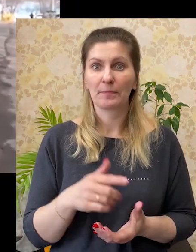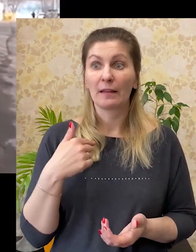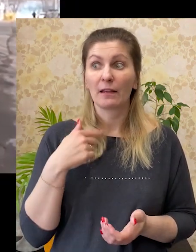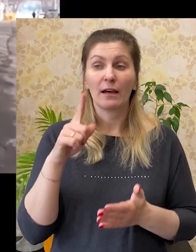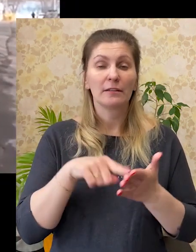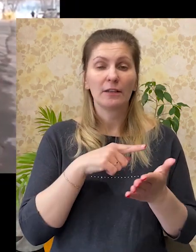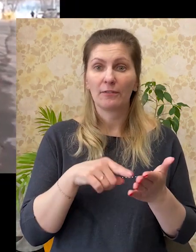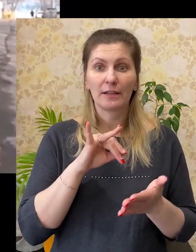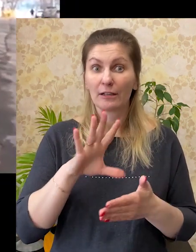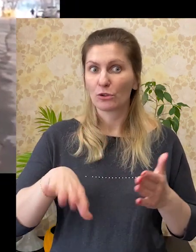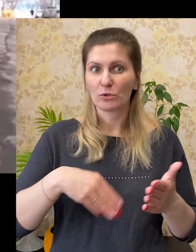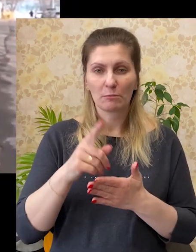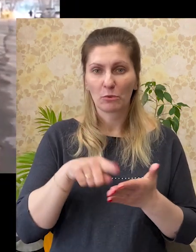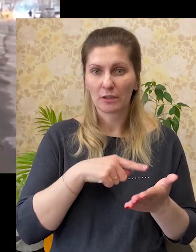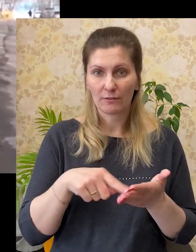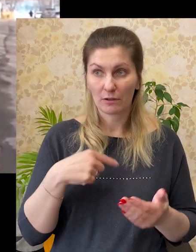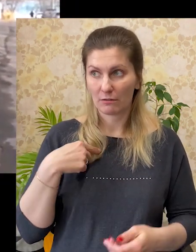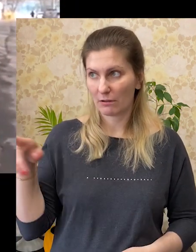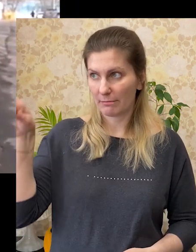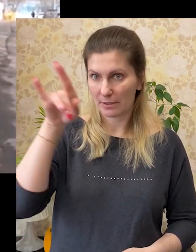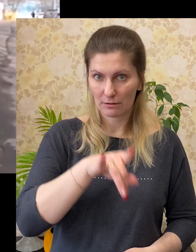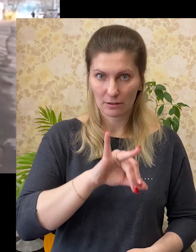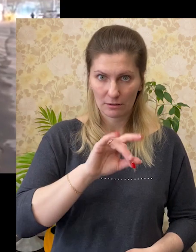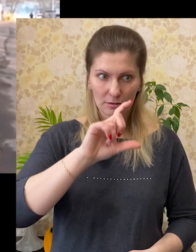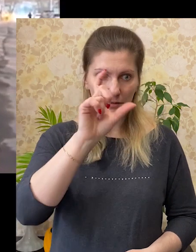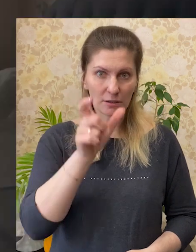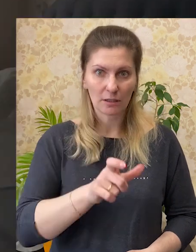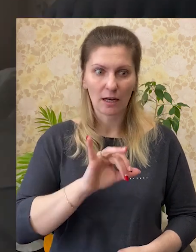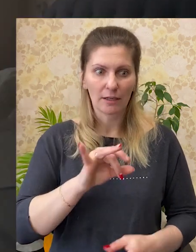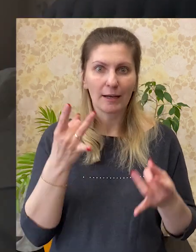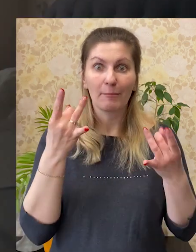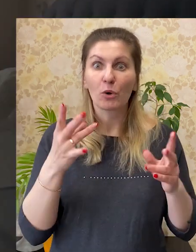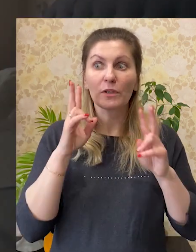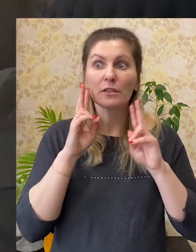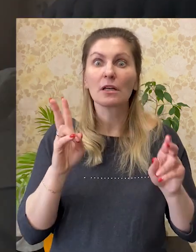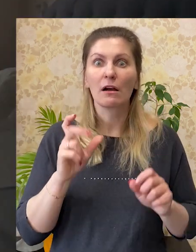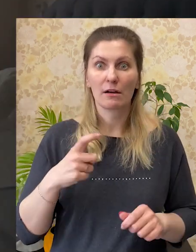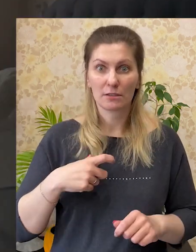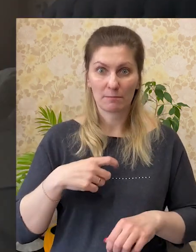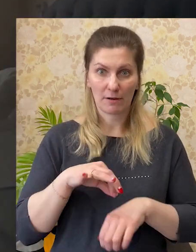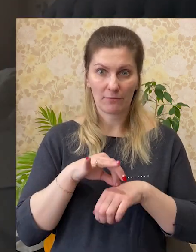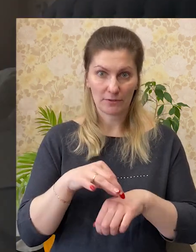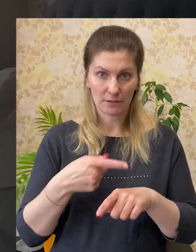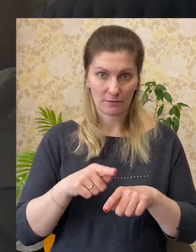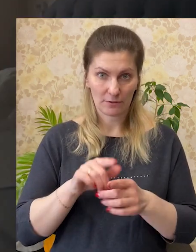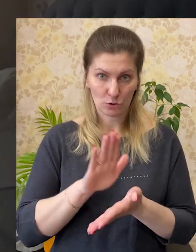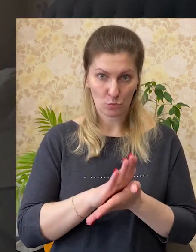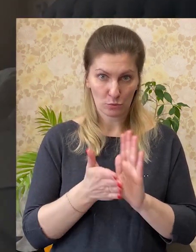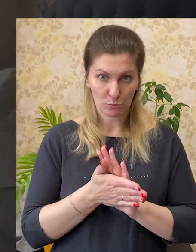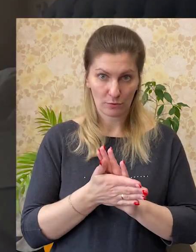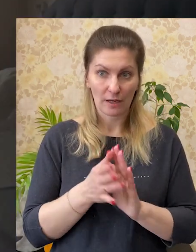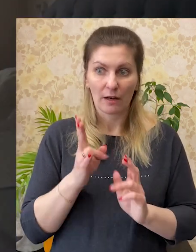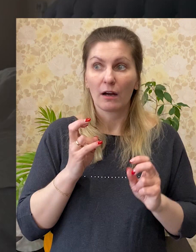верил и до сих пор не верю, и как бы приехал из Италии и просто не знал, как себя вести в этих ситуациях, вообще не,